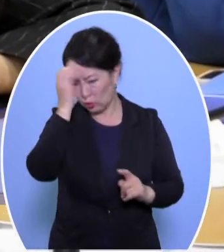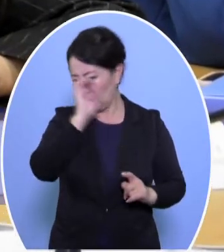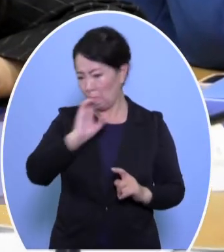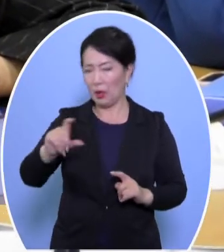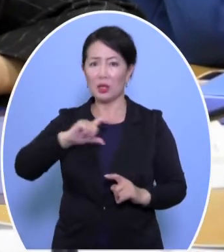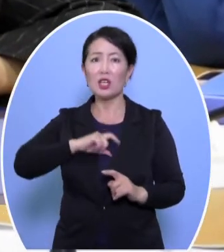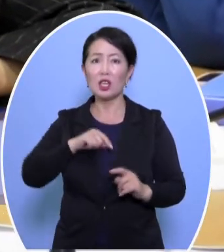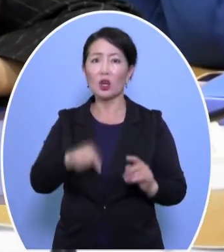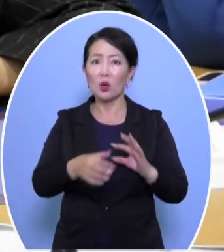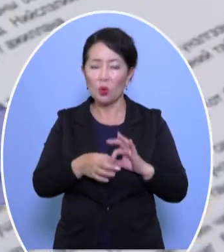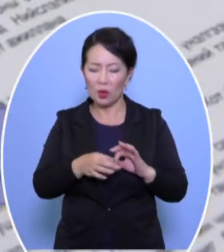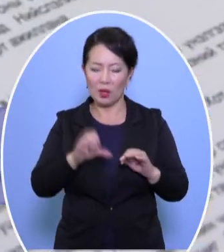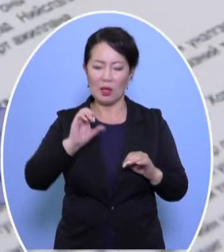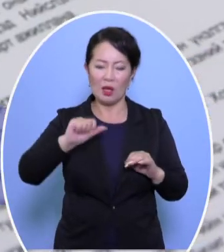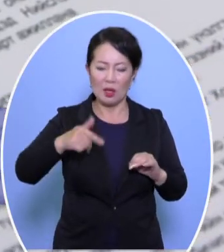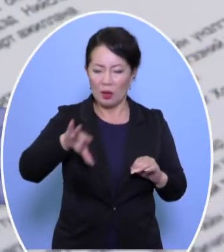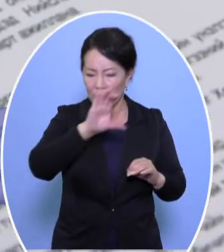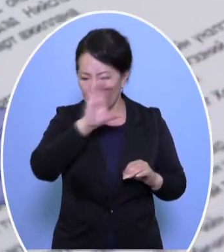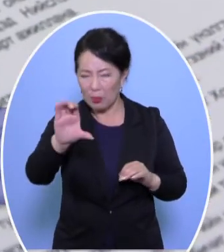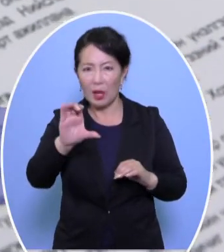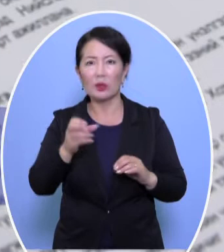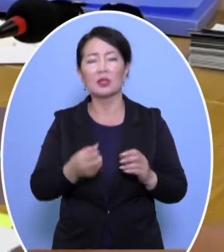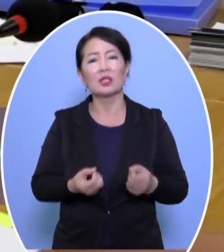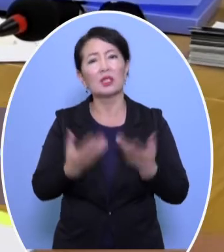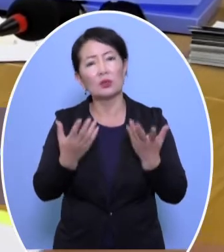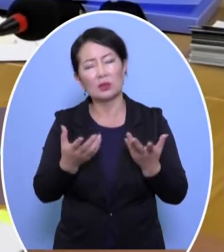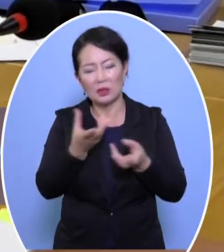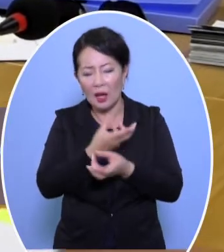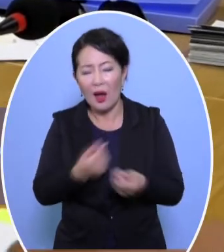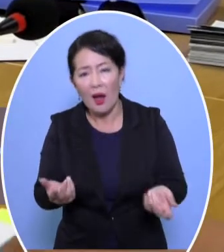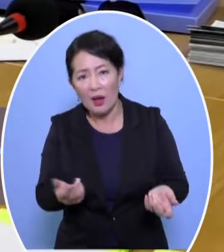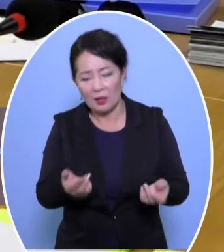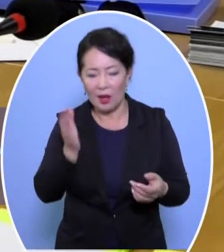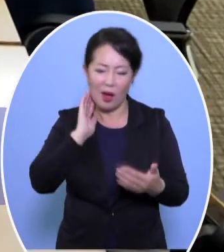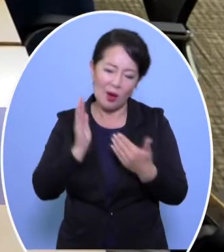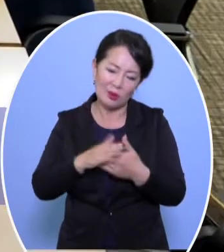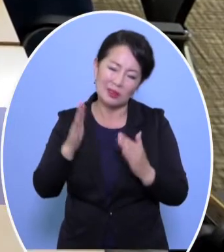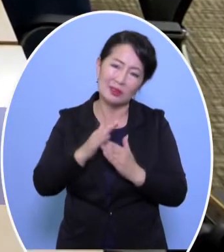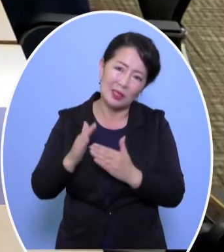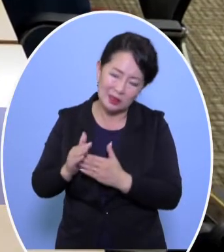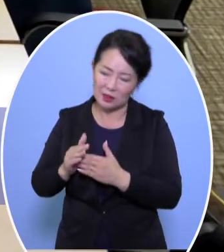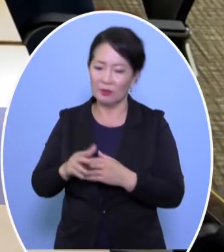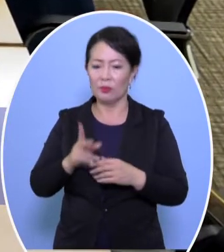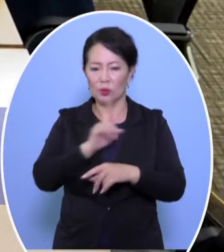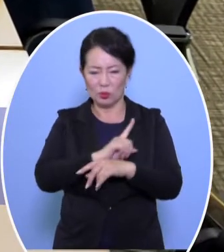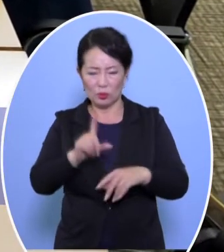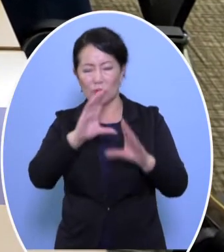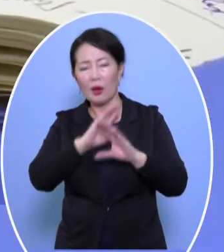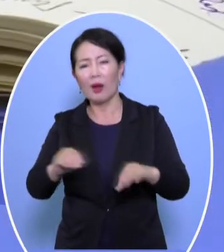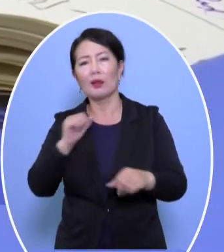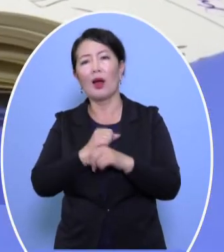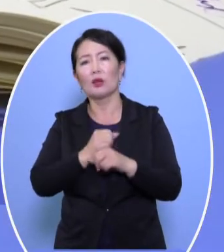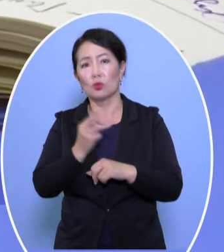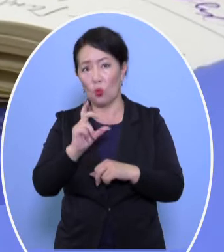төрийн байгууллага нь бүрэн эрхийнхээ хүрээнд авилгын шалтгаан нөхцөлийг илрүүлэн тогтоох, тэдгээрийг арилгах, авилгын үйлчлэлийг таслан зогсоох, үр дагаврыг нь арилгах арга хэмжээ